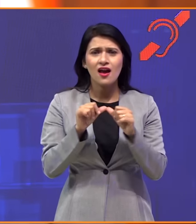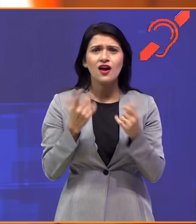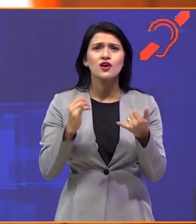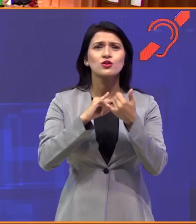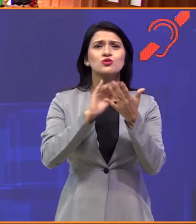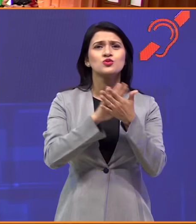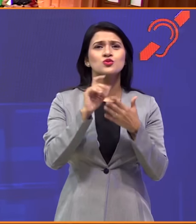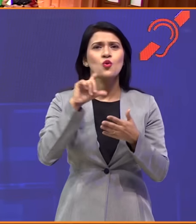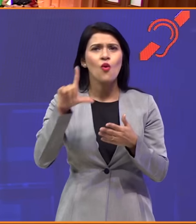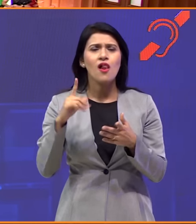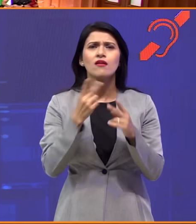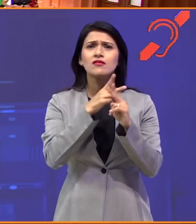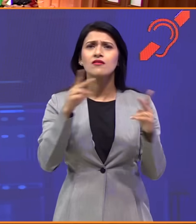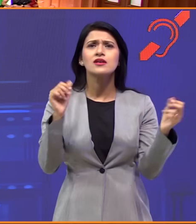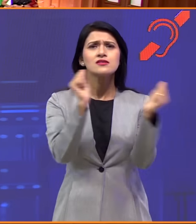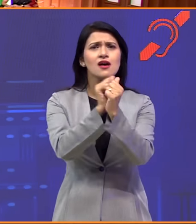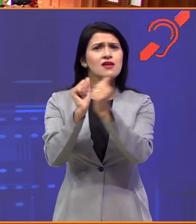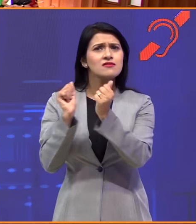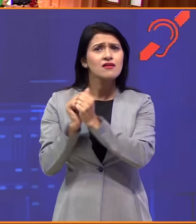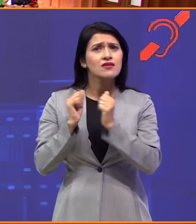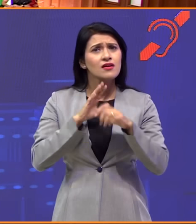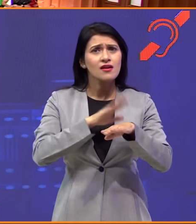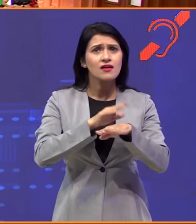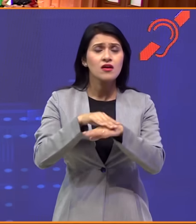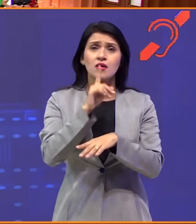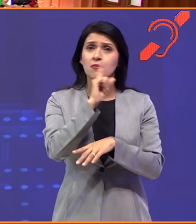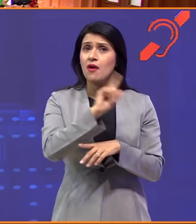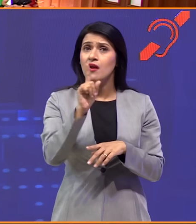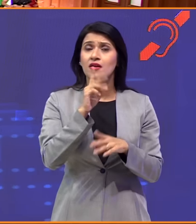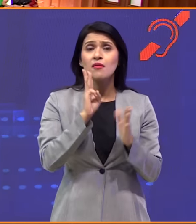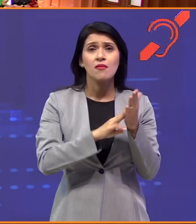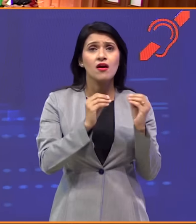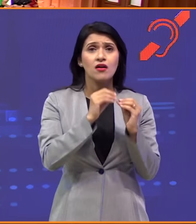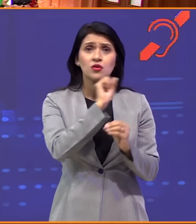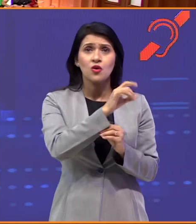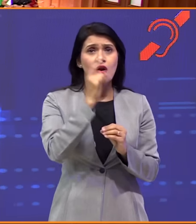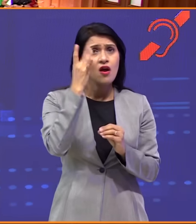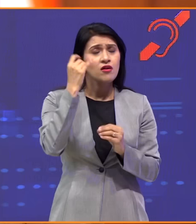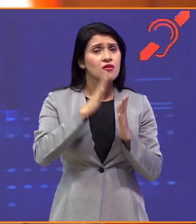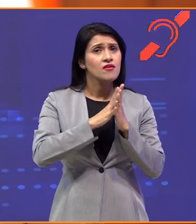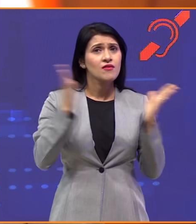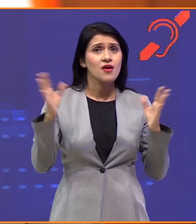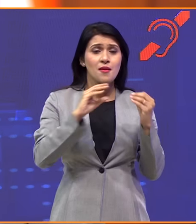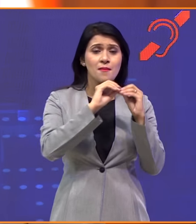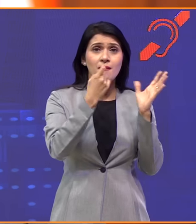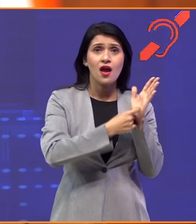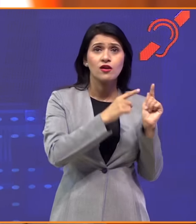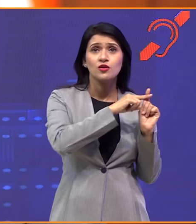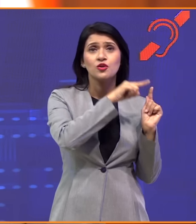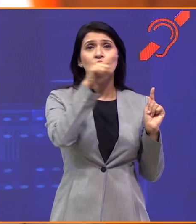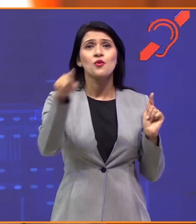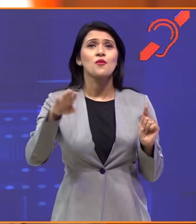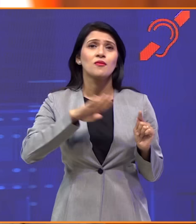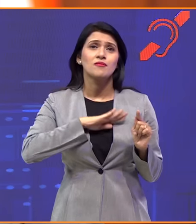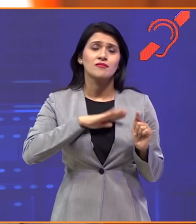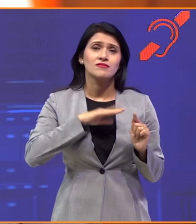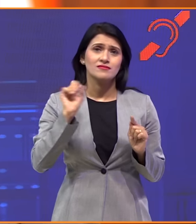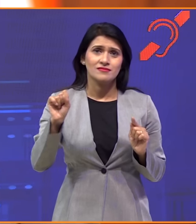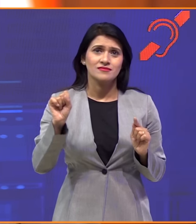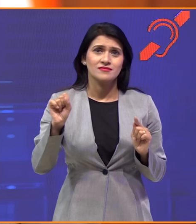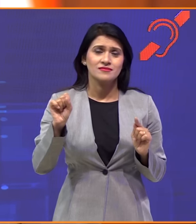साथ काम किया वह कहते हैं कि मनोज का गुस्सा बिहार से लेक महाराष्ट्र तक